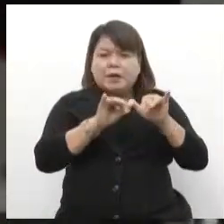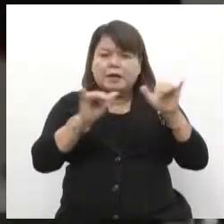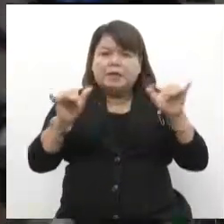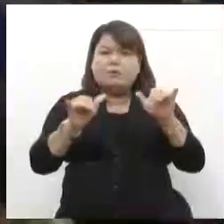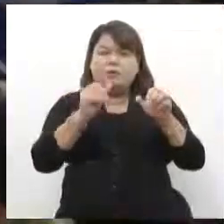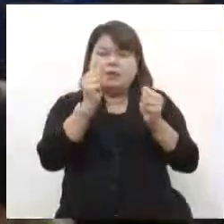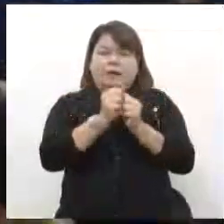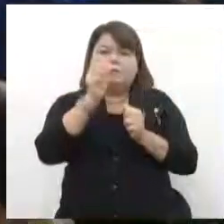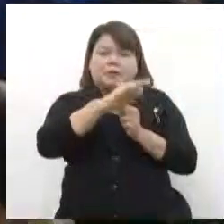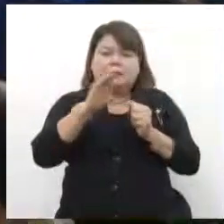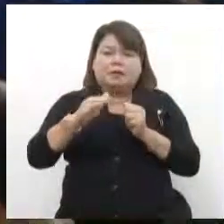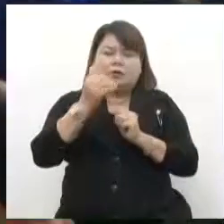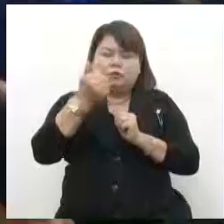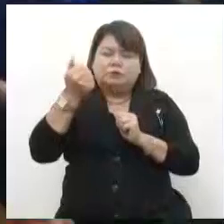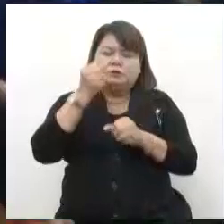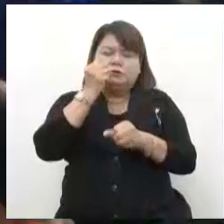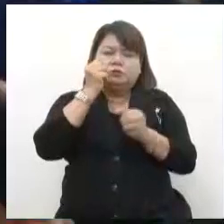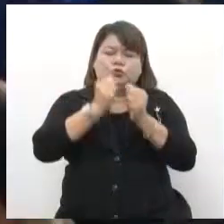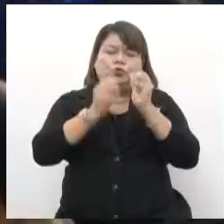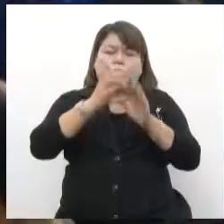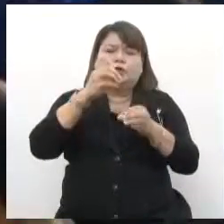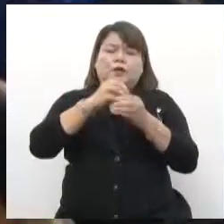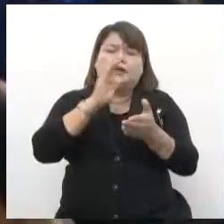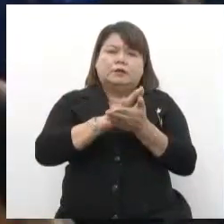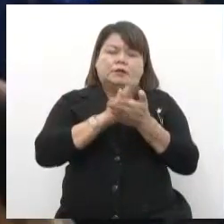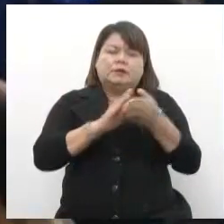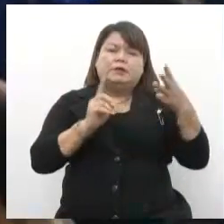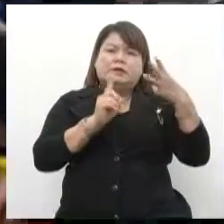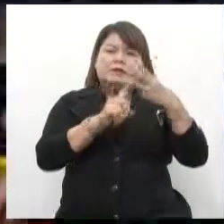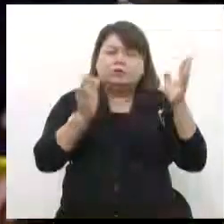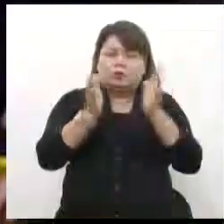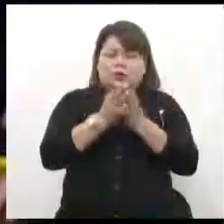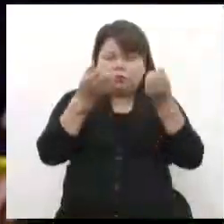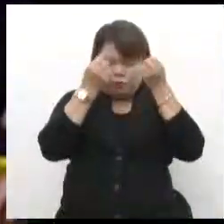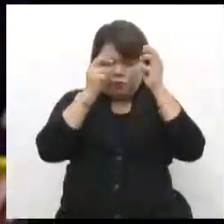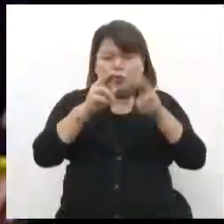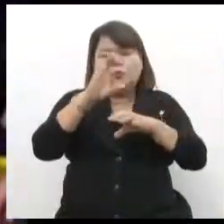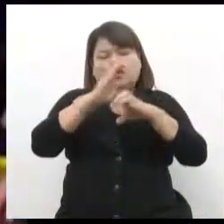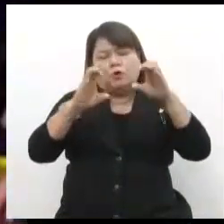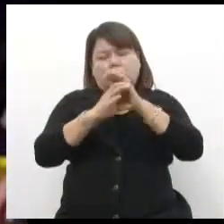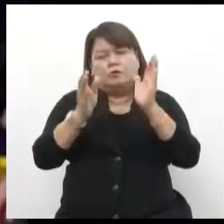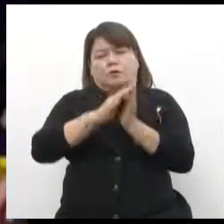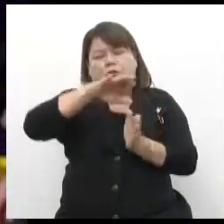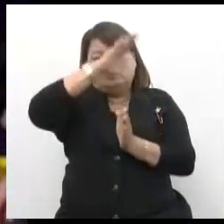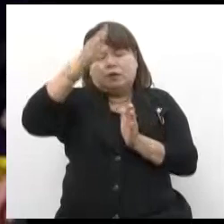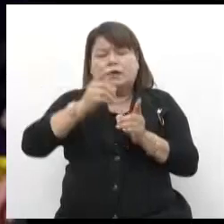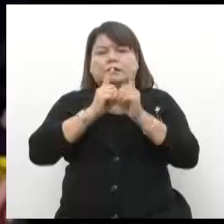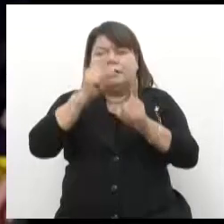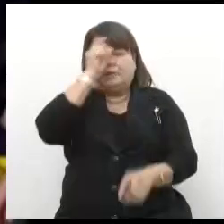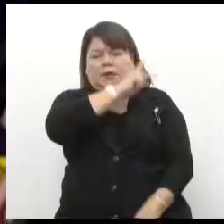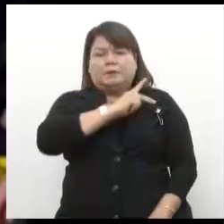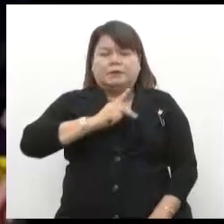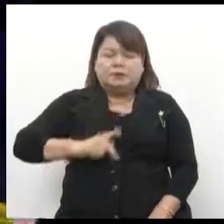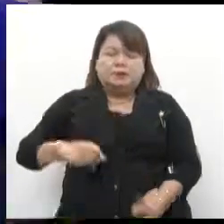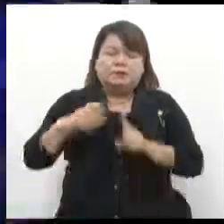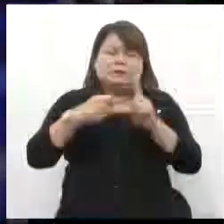นักเรียนทุกคนในโรงเรียน 3. เข้าร่วมกิจกรรมอบรมโครงการโคกหนองนาตามพระราชดำริจากชุมชนบ้